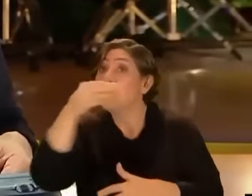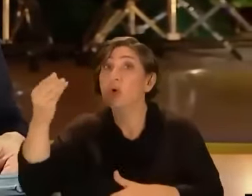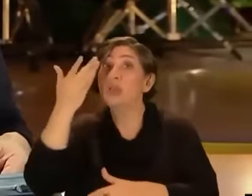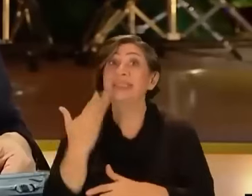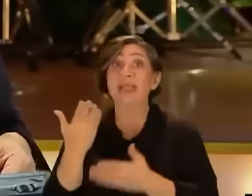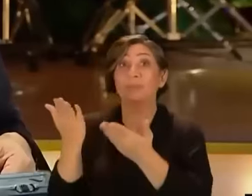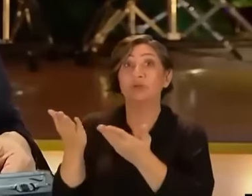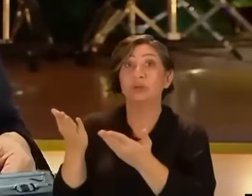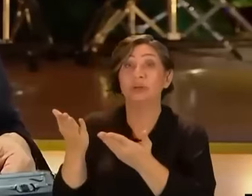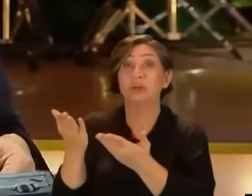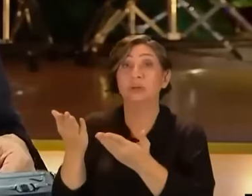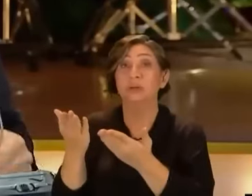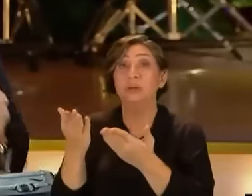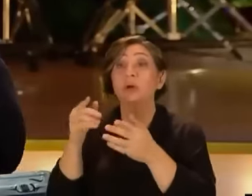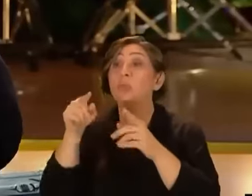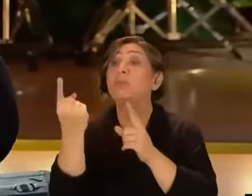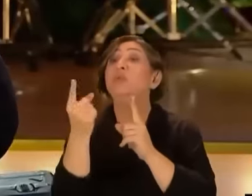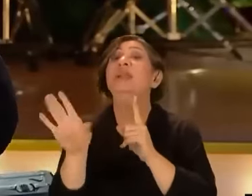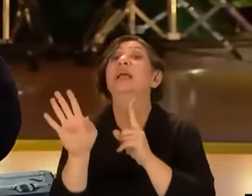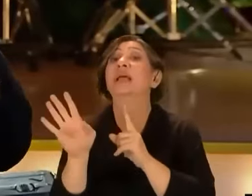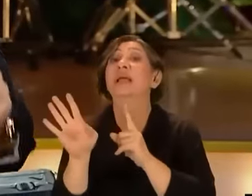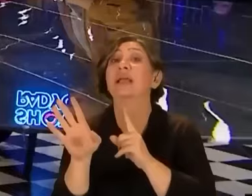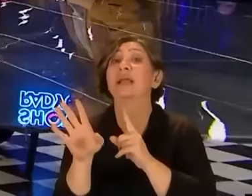milyon izlenmiş. Ve şimdi bu değil.